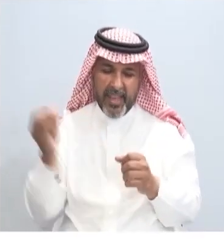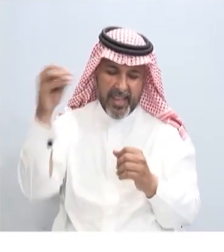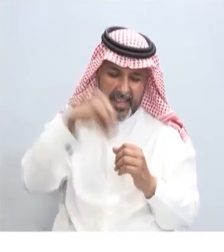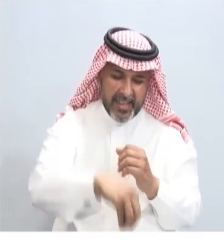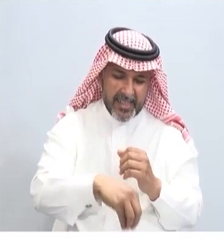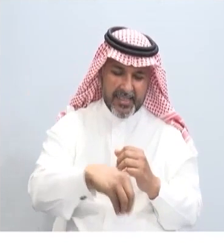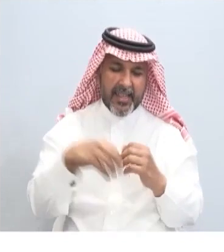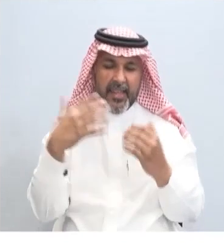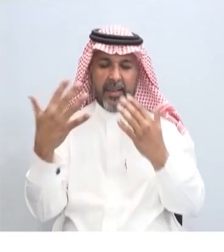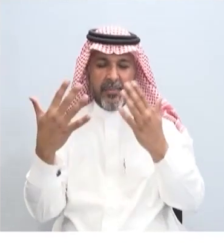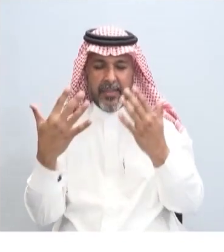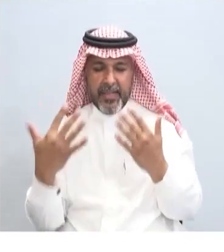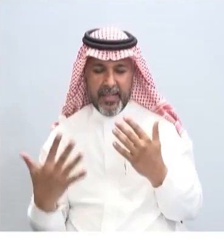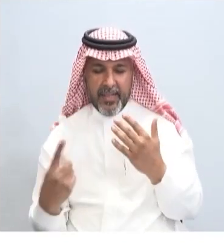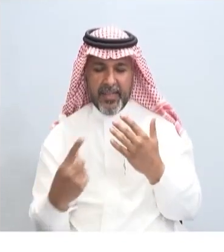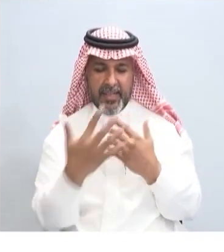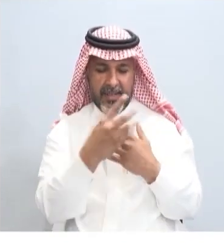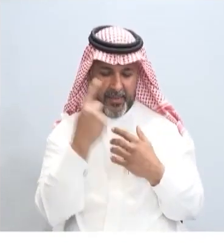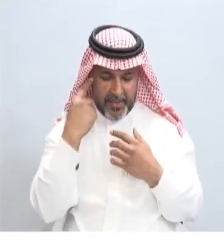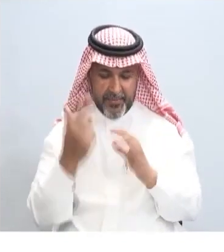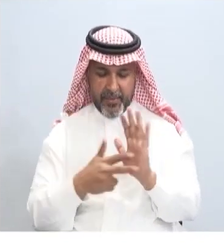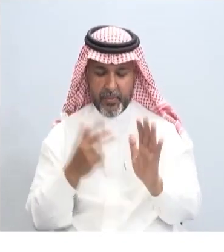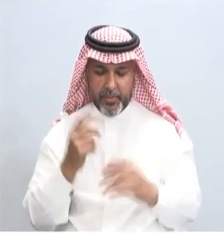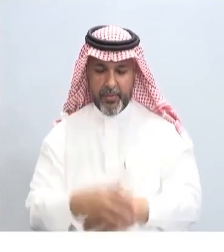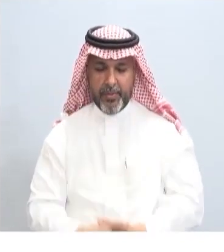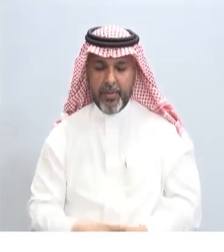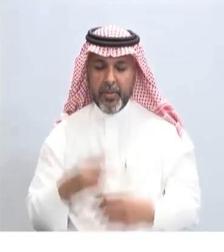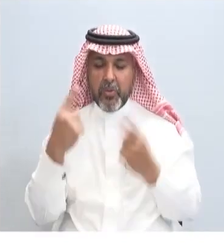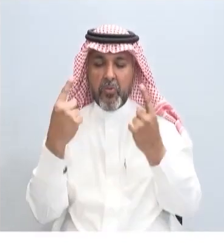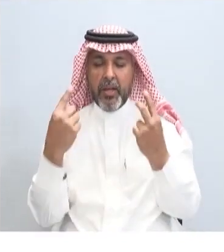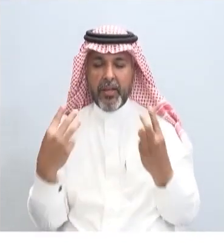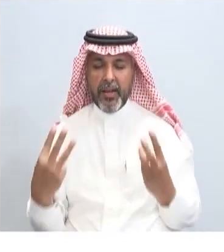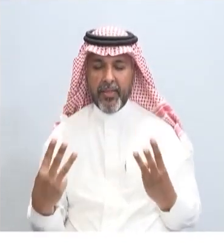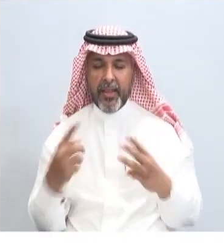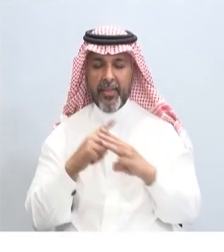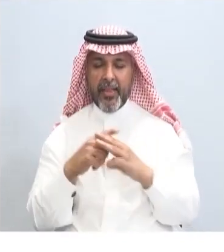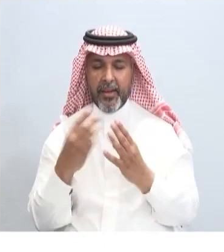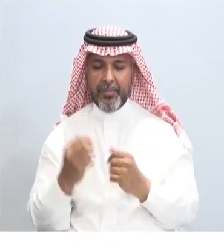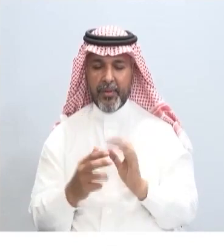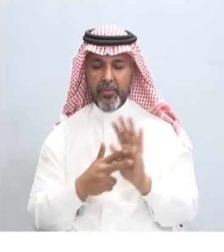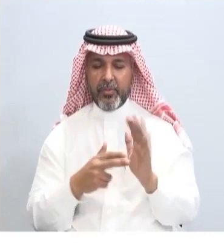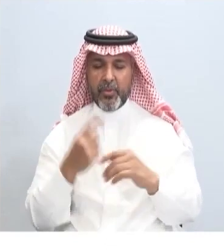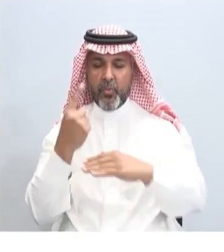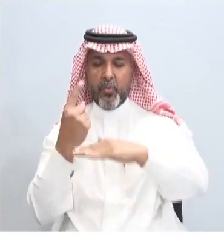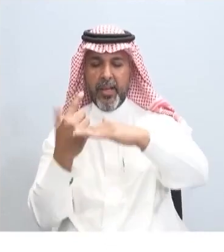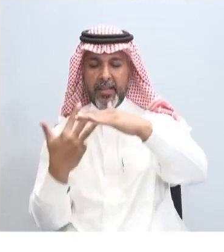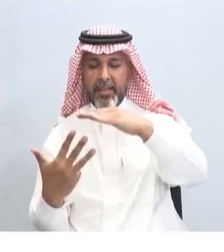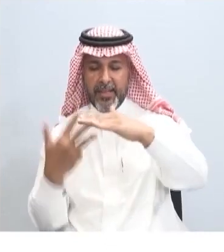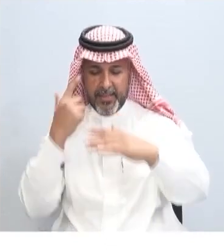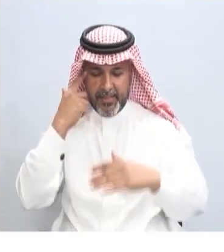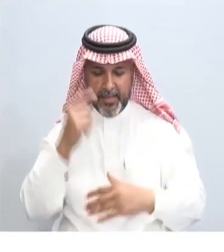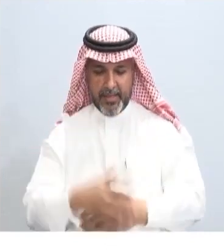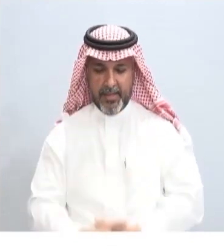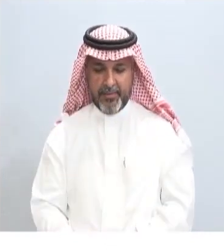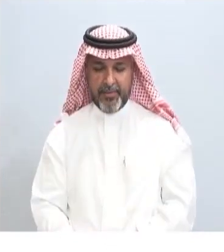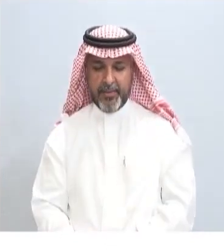تبسطها تصير تصير واح على 3 وضرب واح على 3 تصير واح على 9 بعد الاختصار